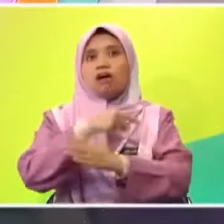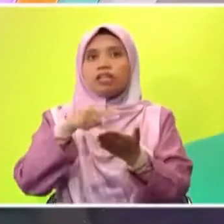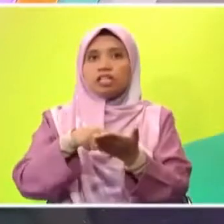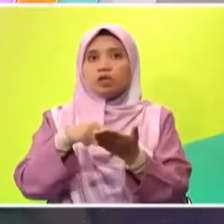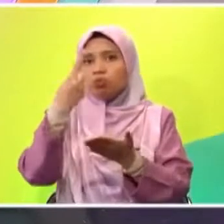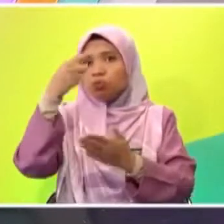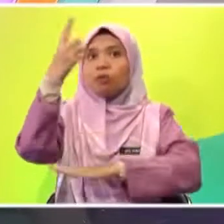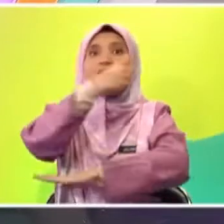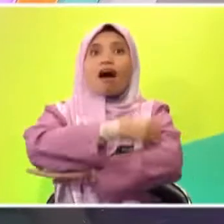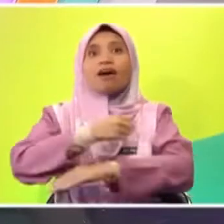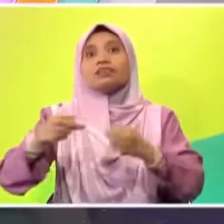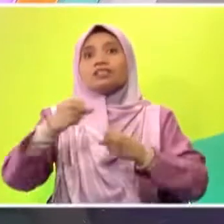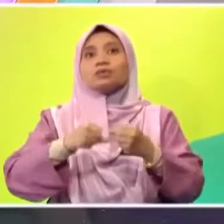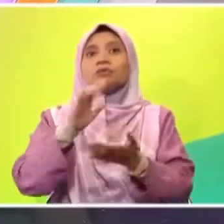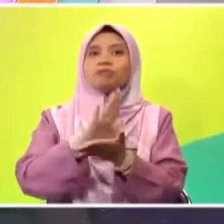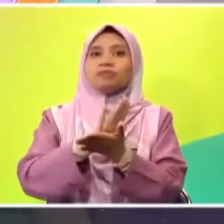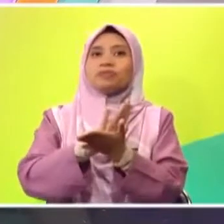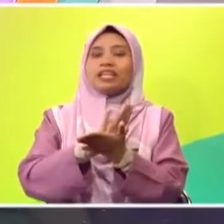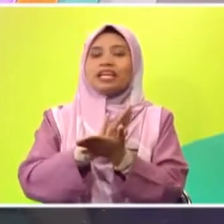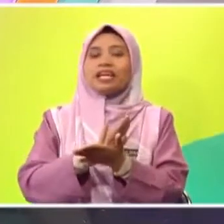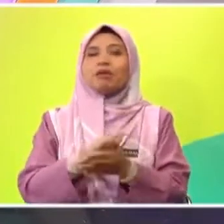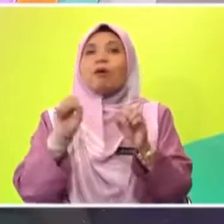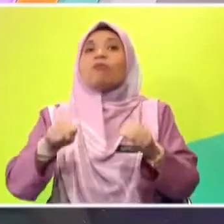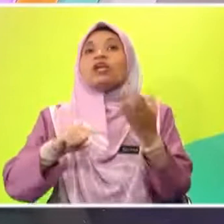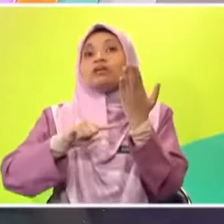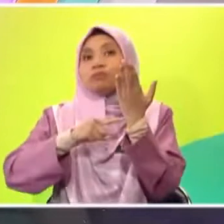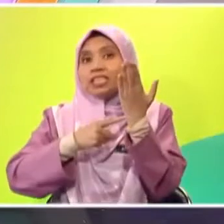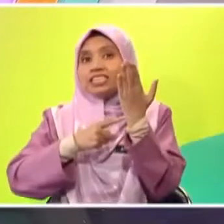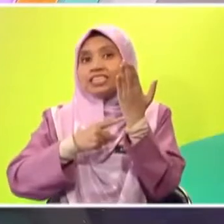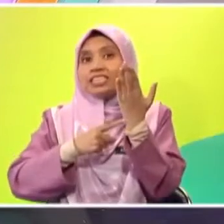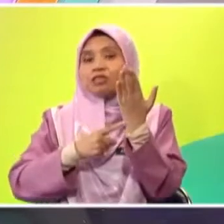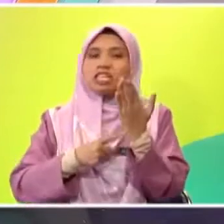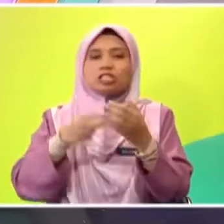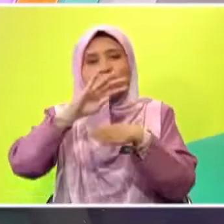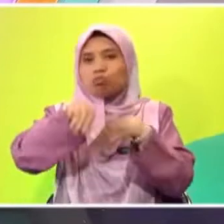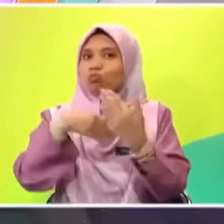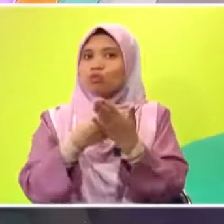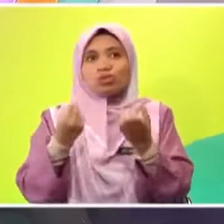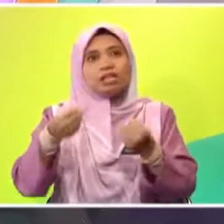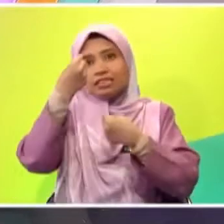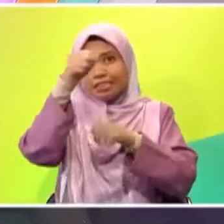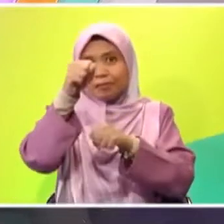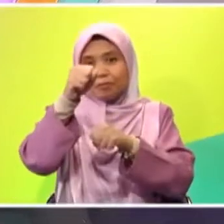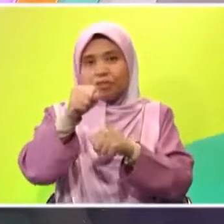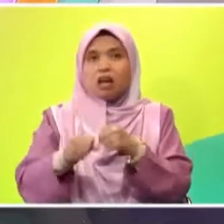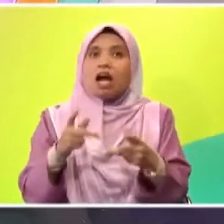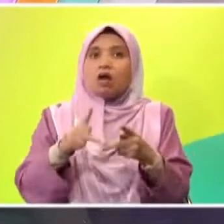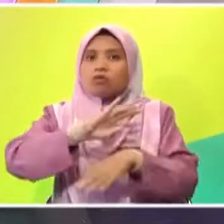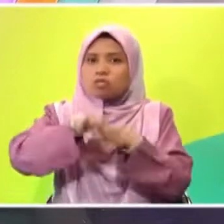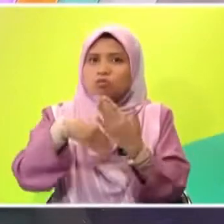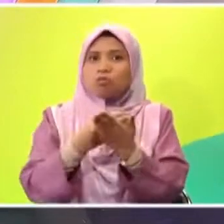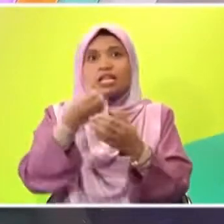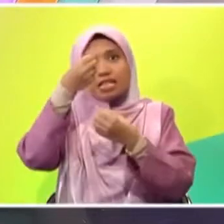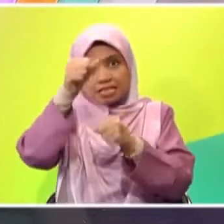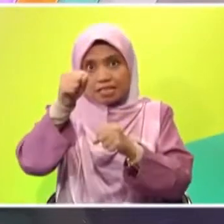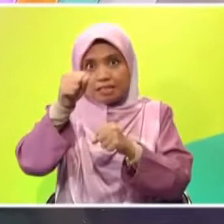hari sukan sekolah boleh kita boleh kece go kali ini ada bersedia sangat bersedia kalau karena ada bersedia dan